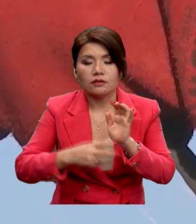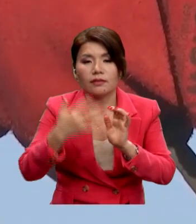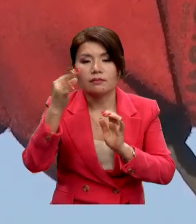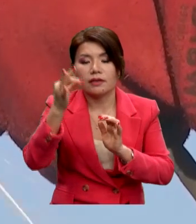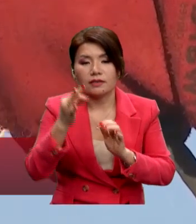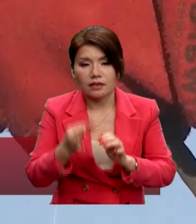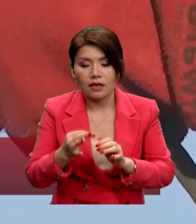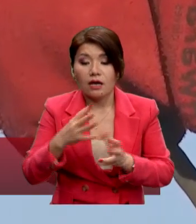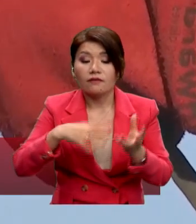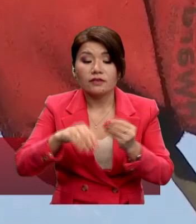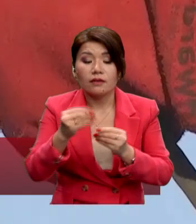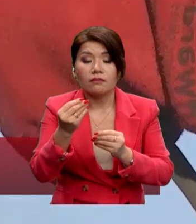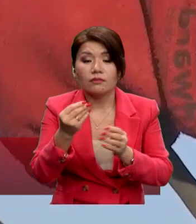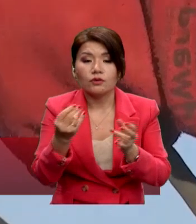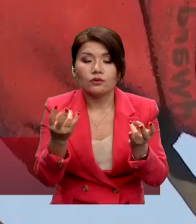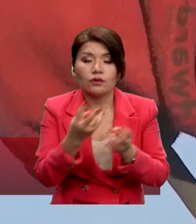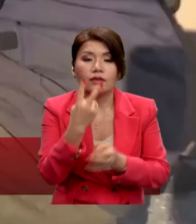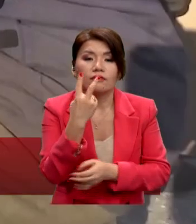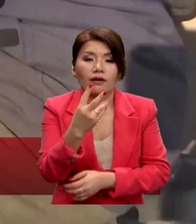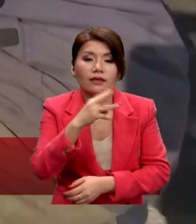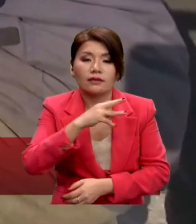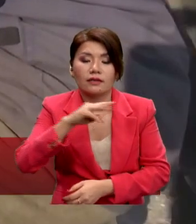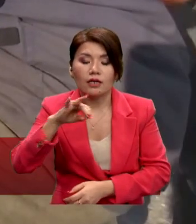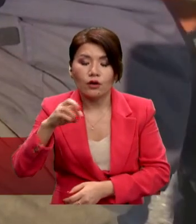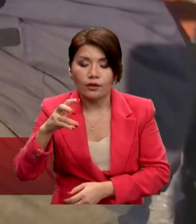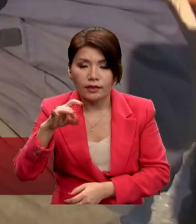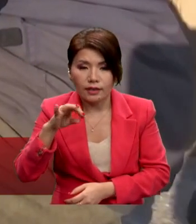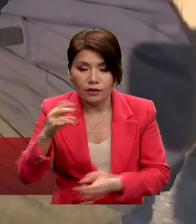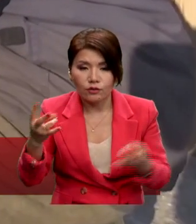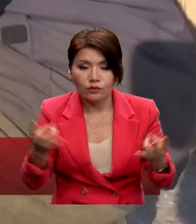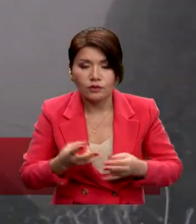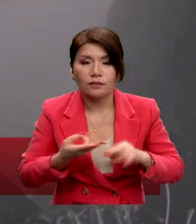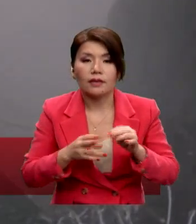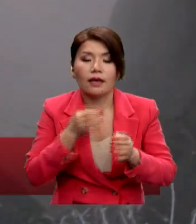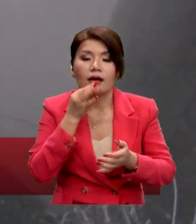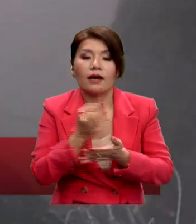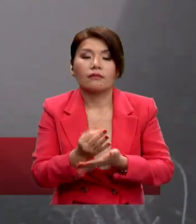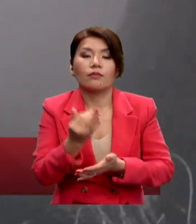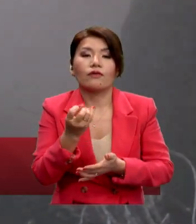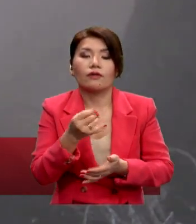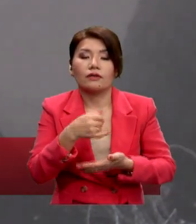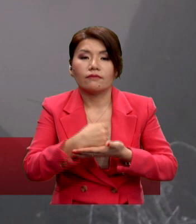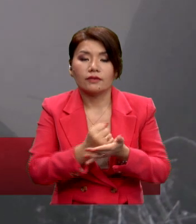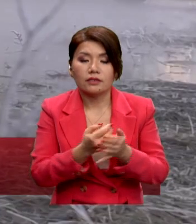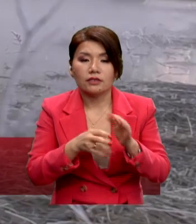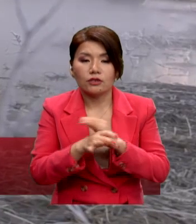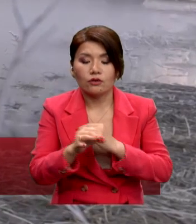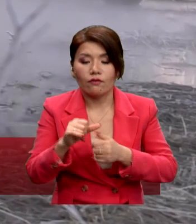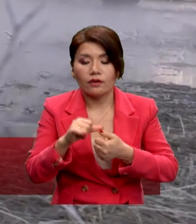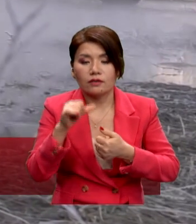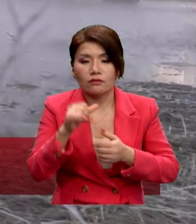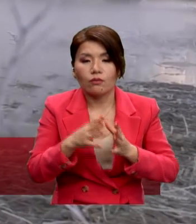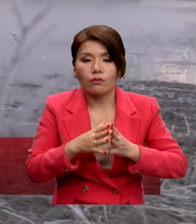все работы необходимо свыше 2 триллионов тенге. Эти средства, судя по ответам профильного ведомства, в основном